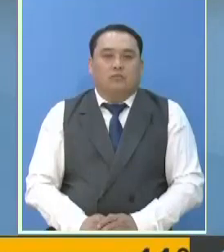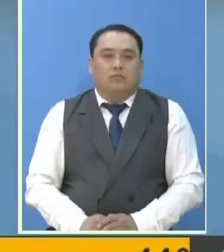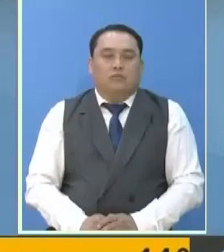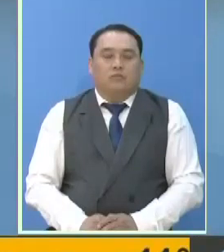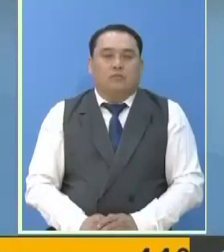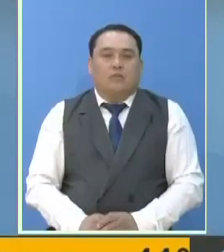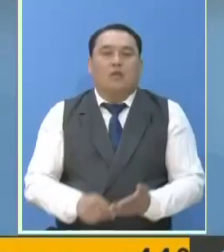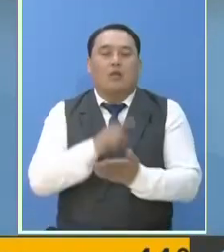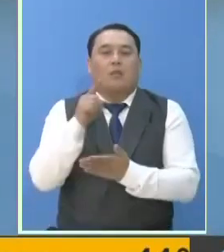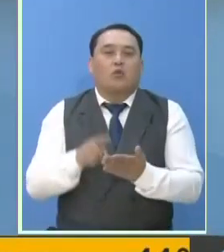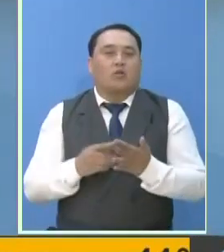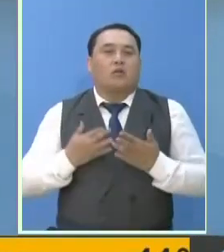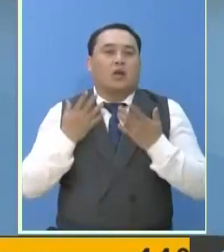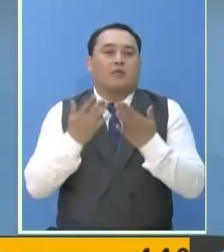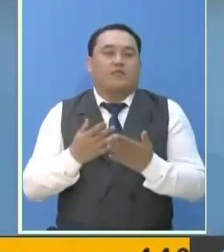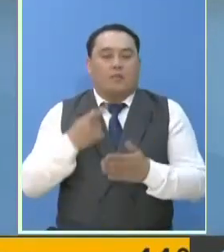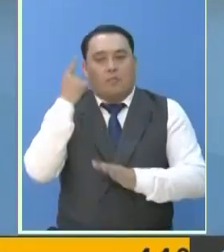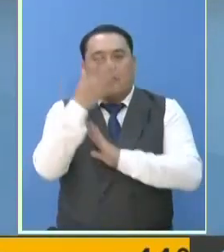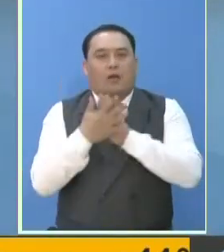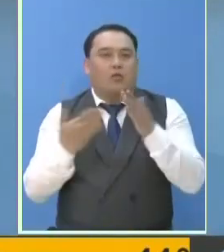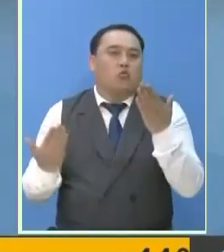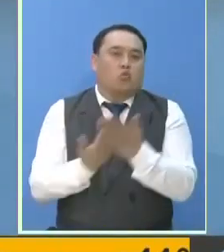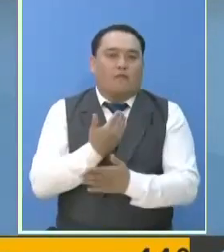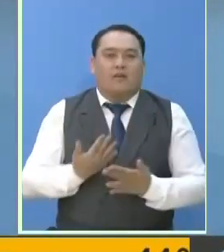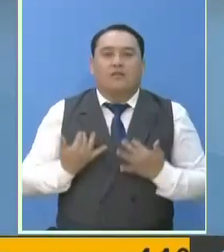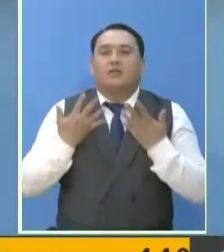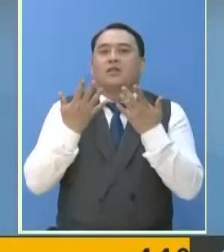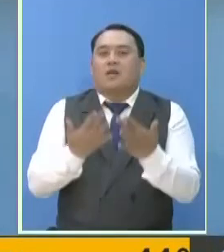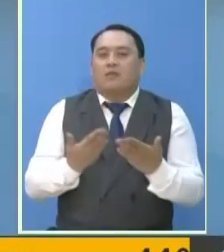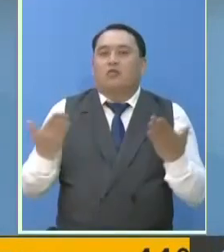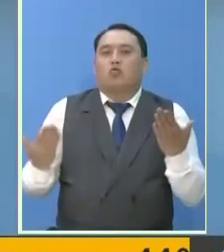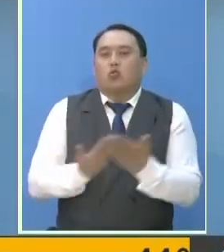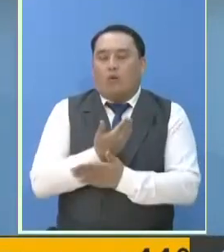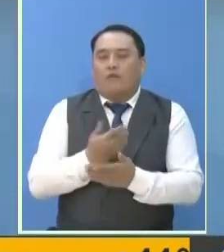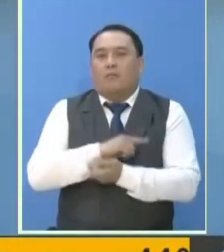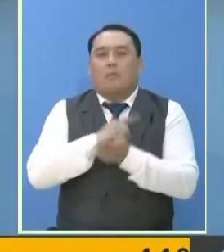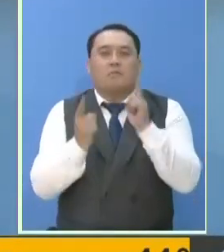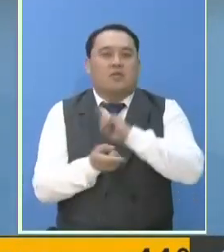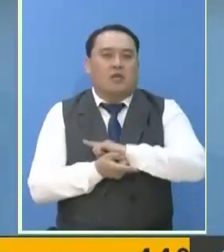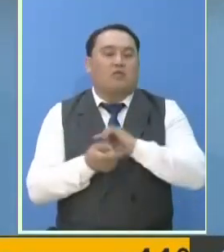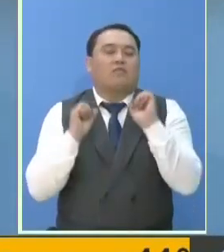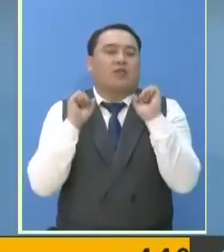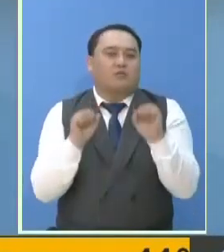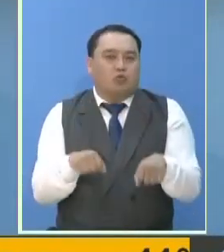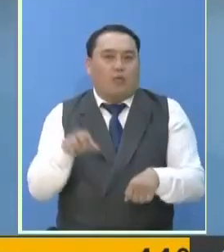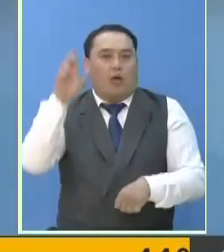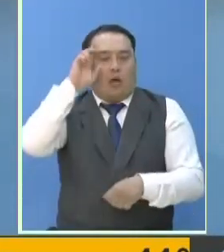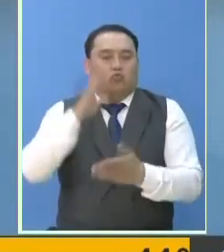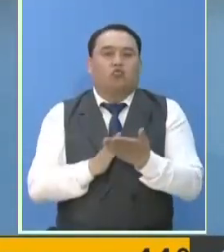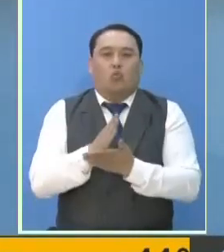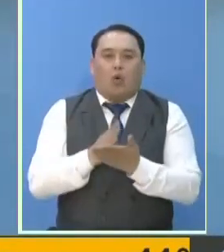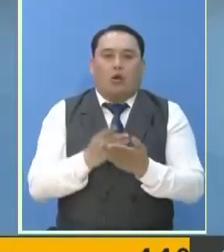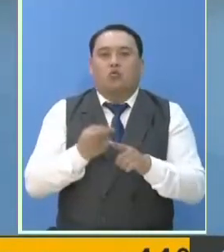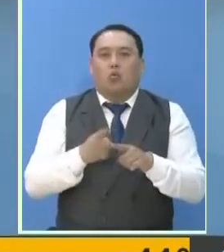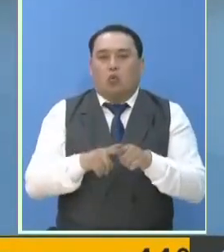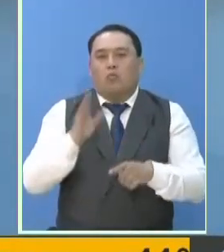пожалуйста, вот все эти требования, понятно, что новые требования, новое веяние. Поменяется ли требование к самим государственным служащим,